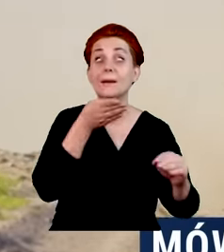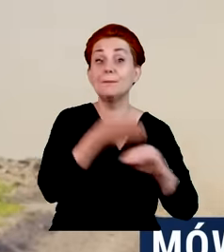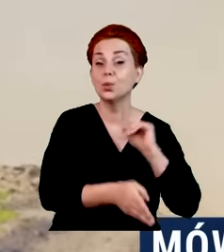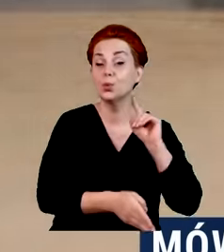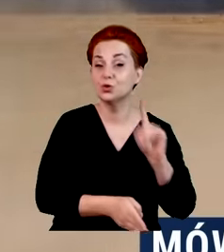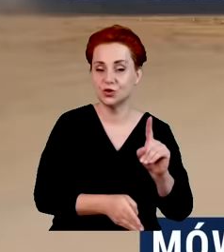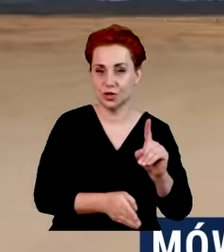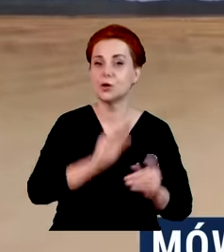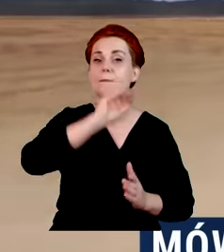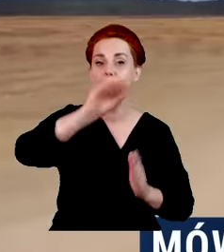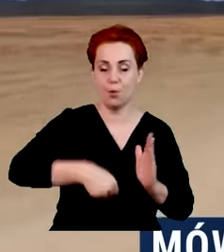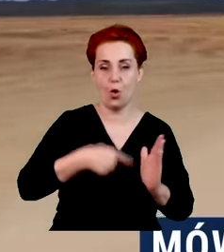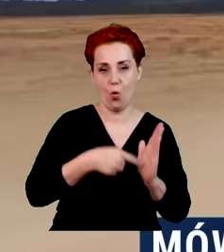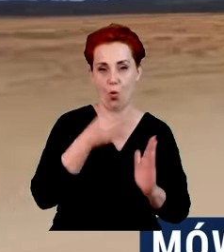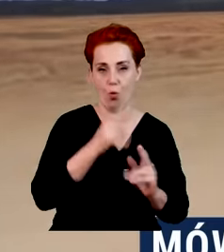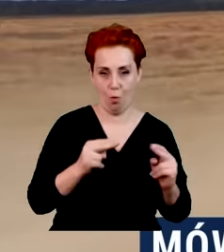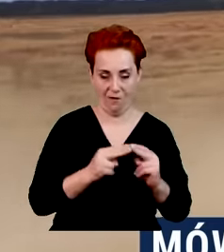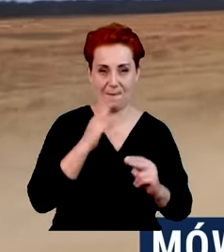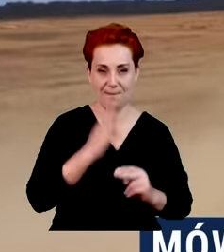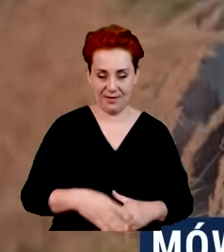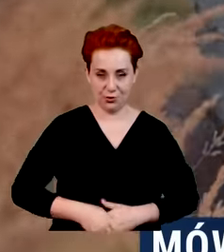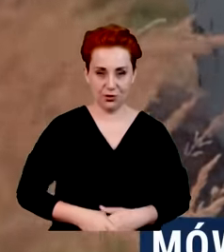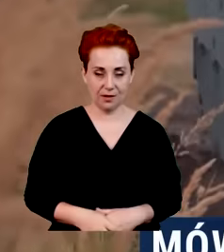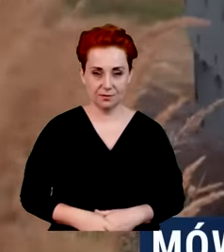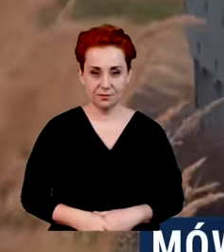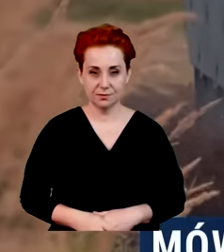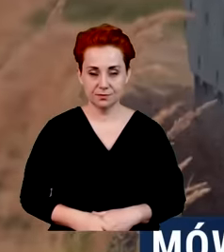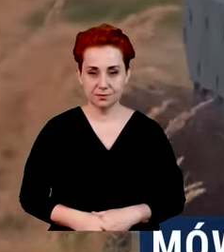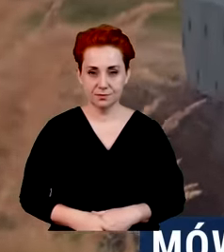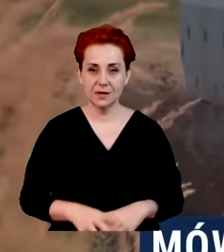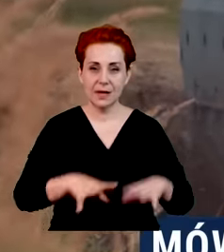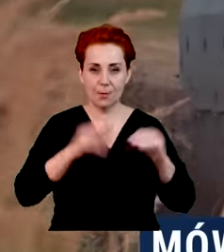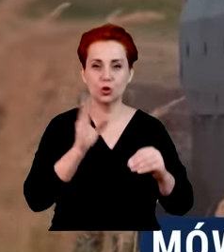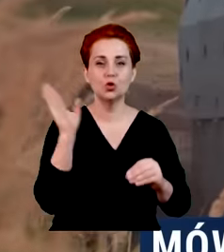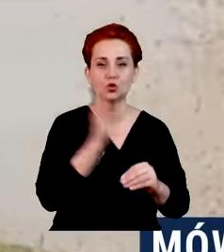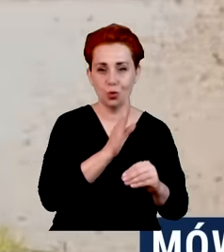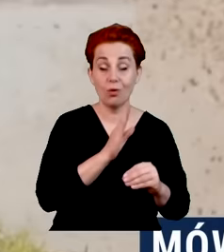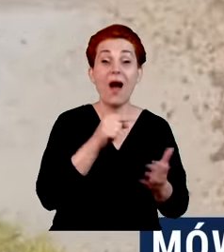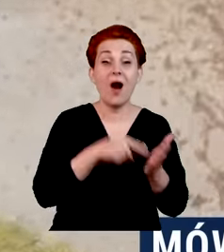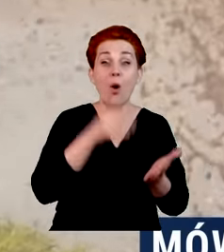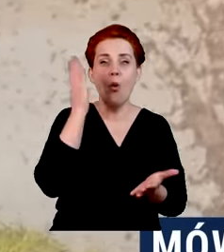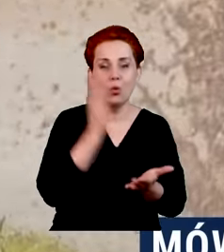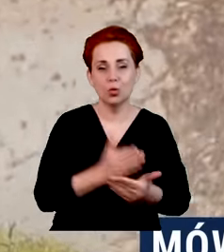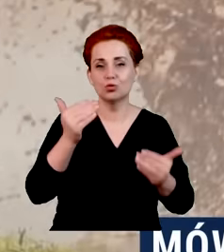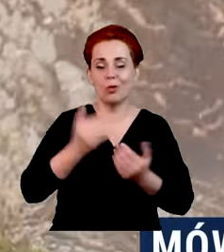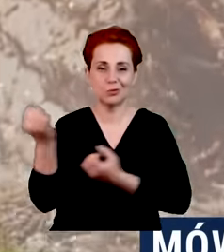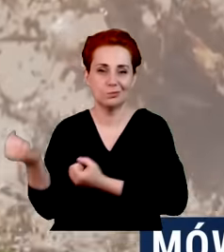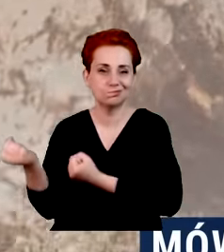może być podpisana umowa na pierwsze sztuki które już mogą